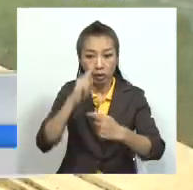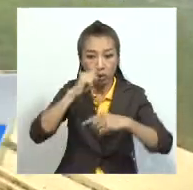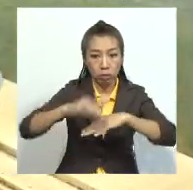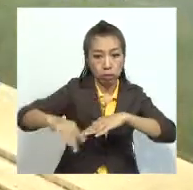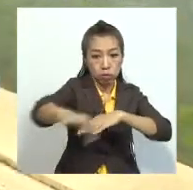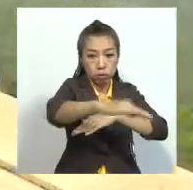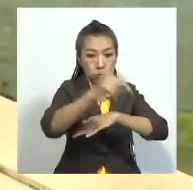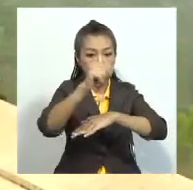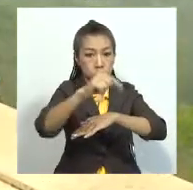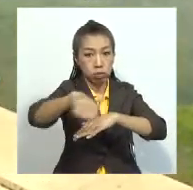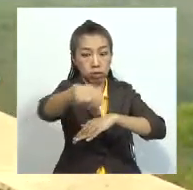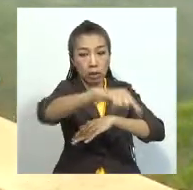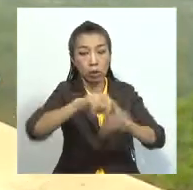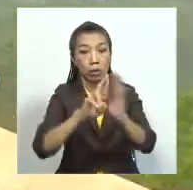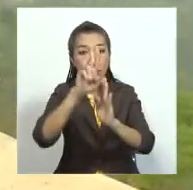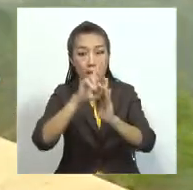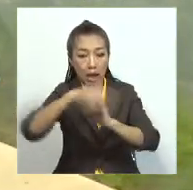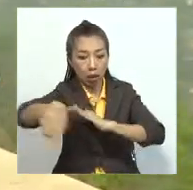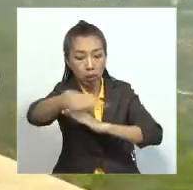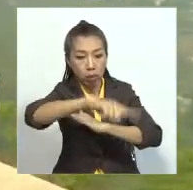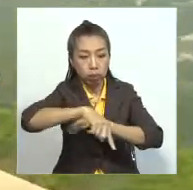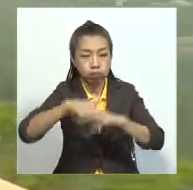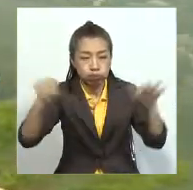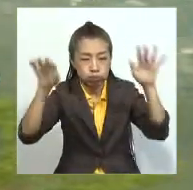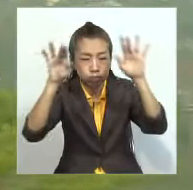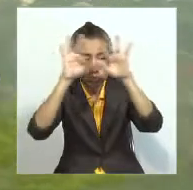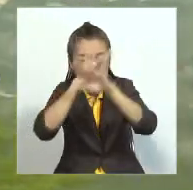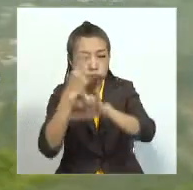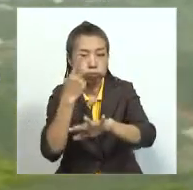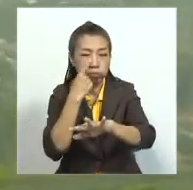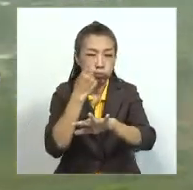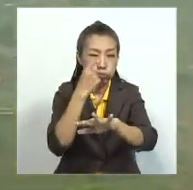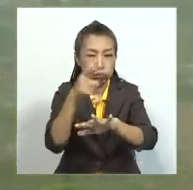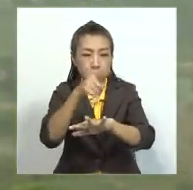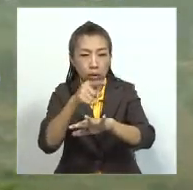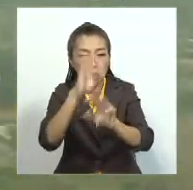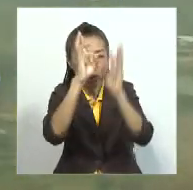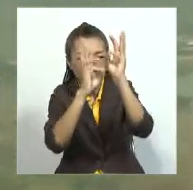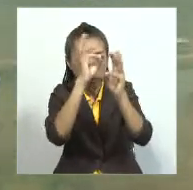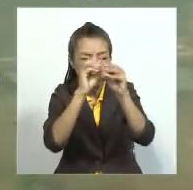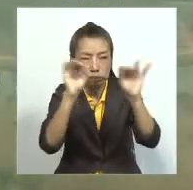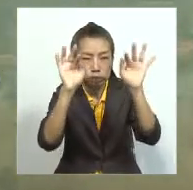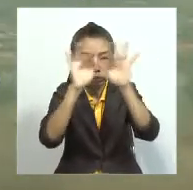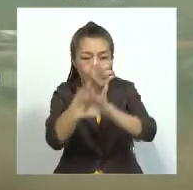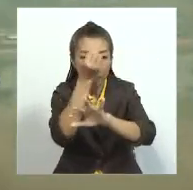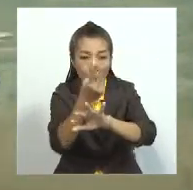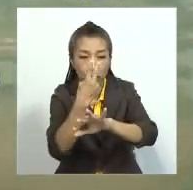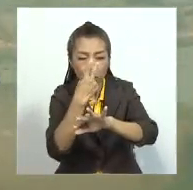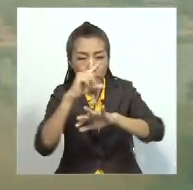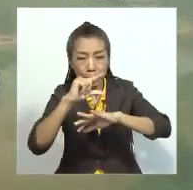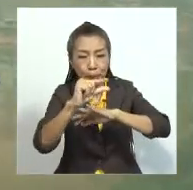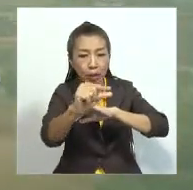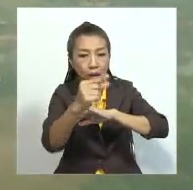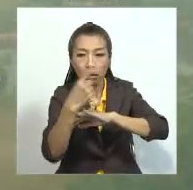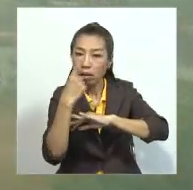ได้ว่าเมืองเชียงรายนั้นตอนนี้ถูกปกคลุมไปด้วยหมอกควันพิษนะคะรวมถึงถ้าเกิดมองไปไกลๆ